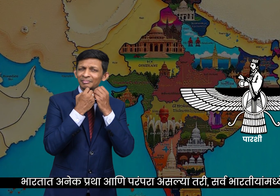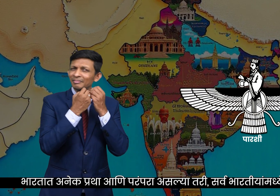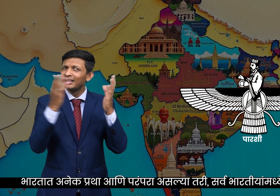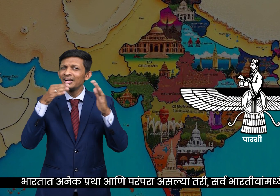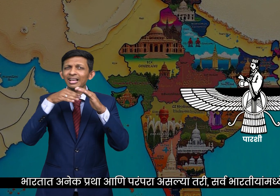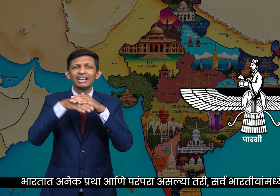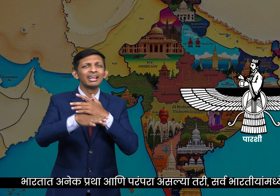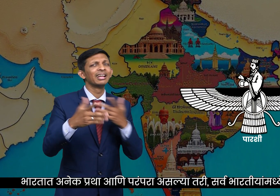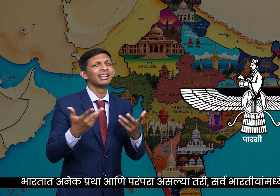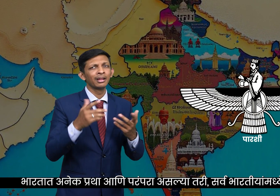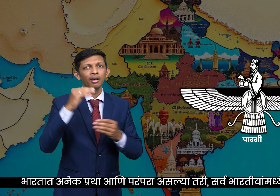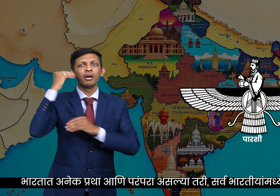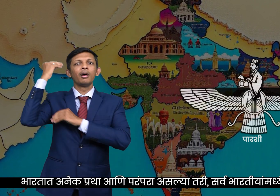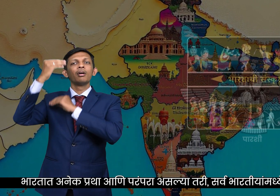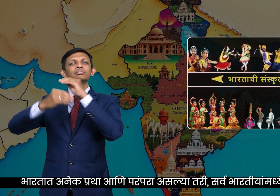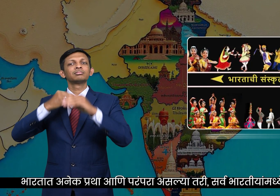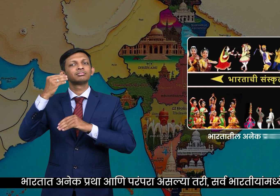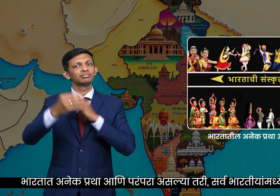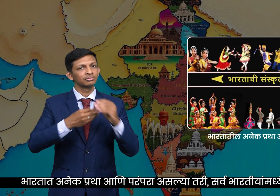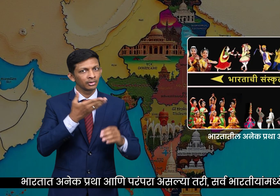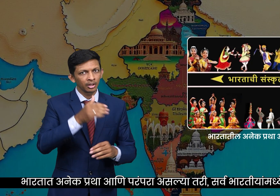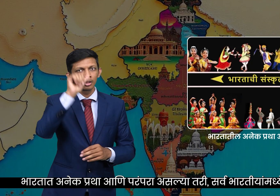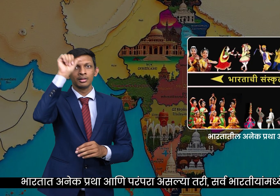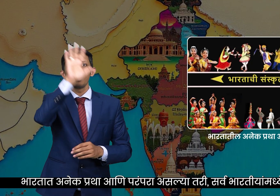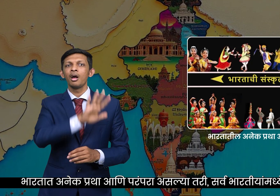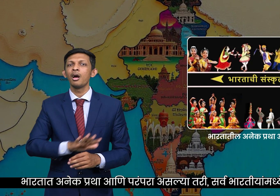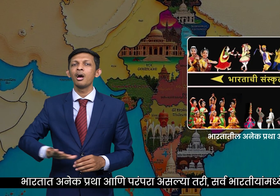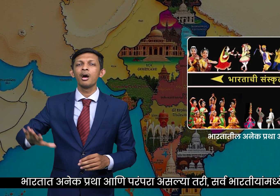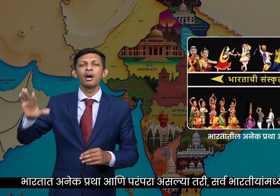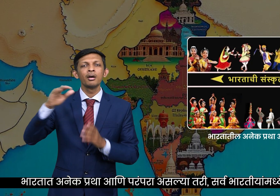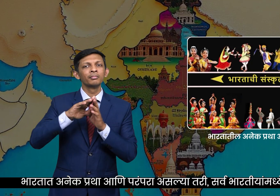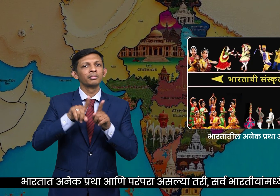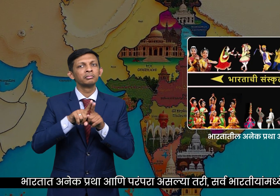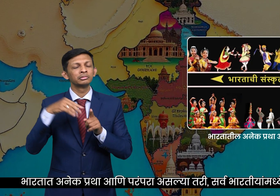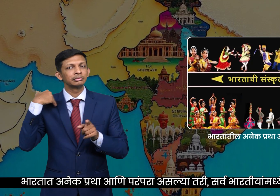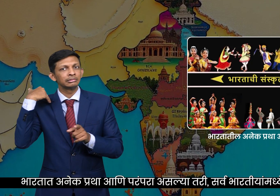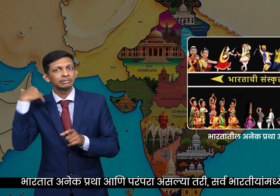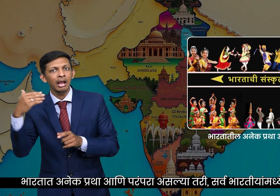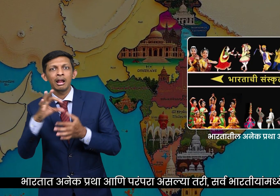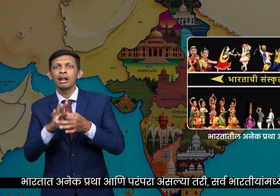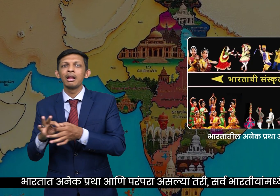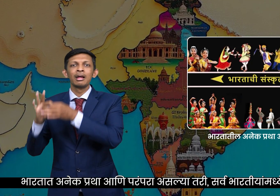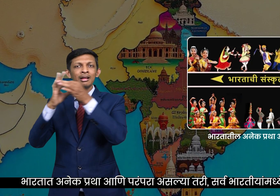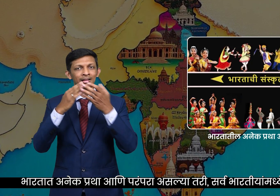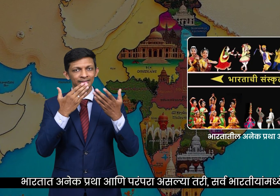भारतात अनेक प्रथा आणि परंपरा असल्या तरी सर्व भारतीयांमध्ये बंधुत्वाची भावना आहे.